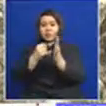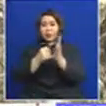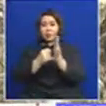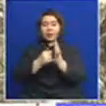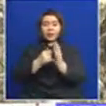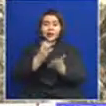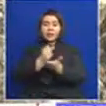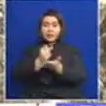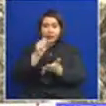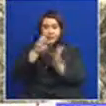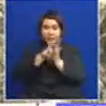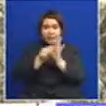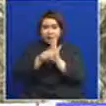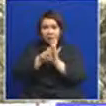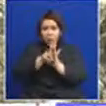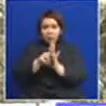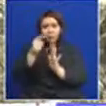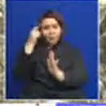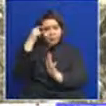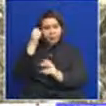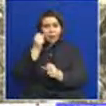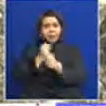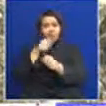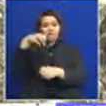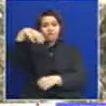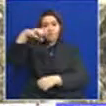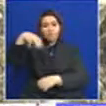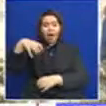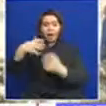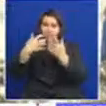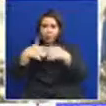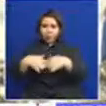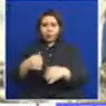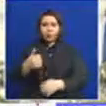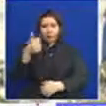และใช้ขยะ300ตันเพื่อผลิตกระแสไฟฟ้าหลังการก่อสร้